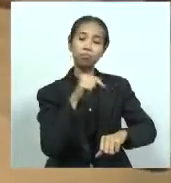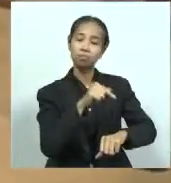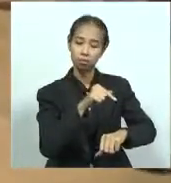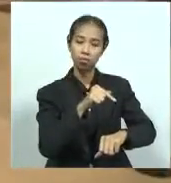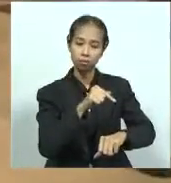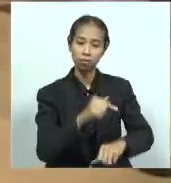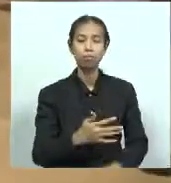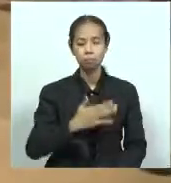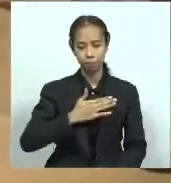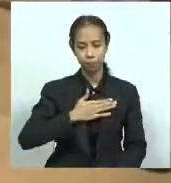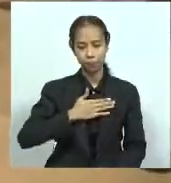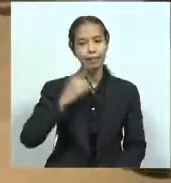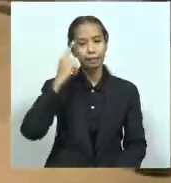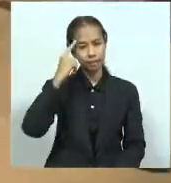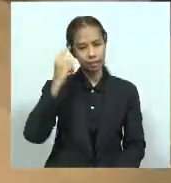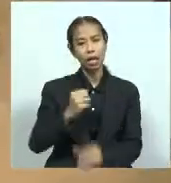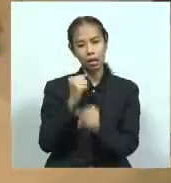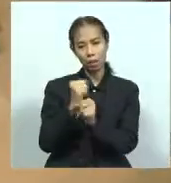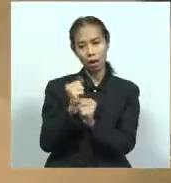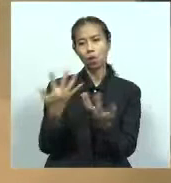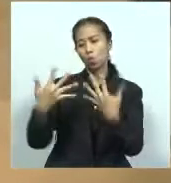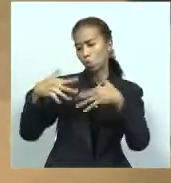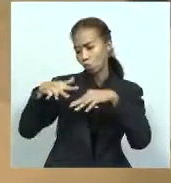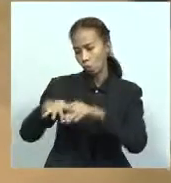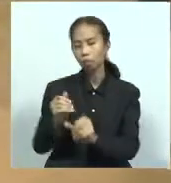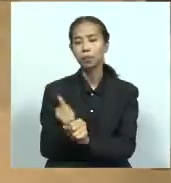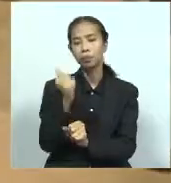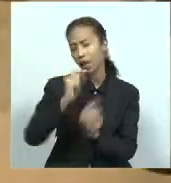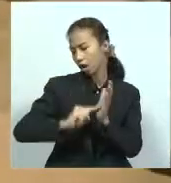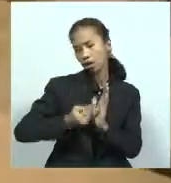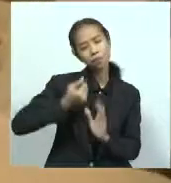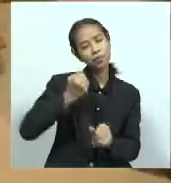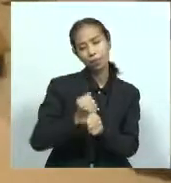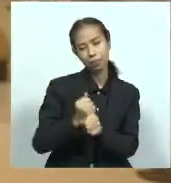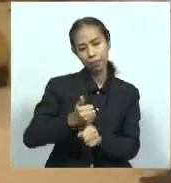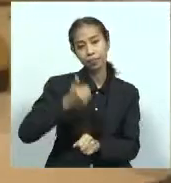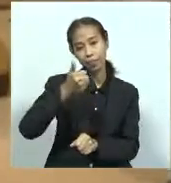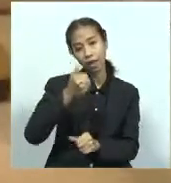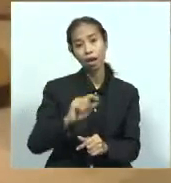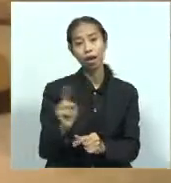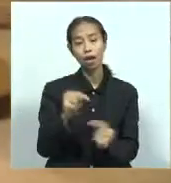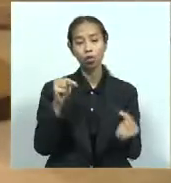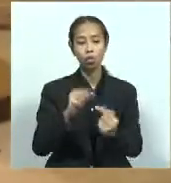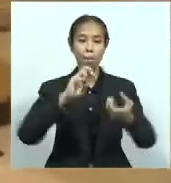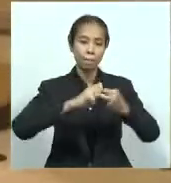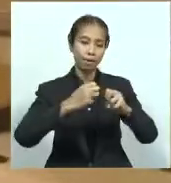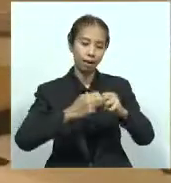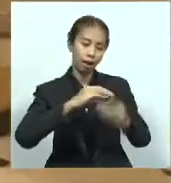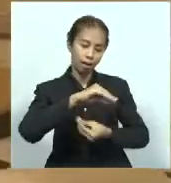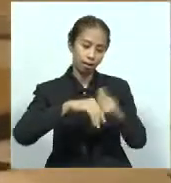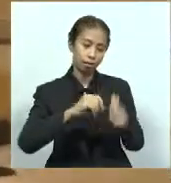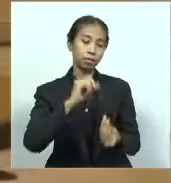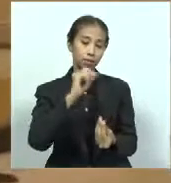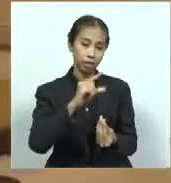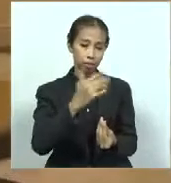มท่านก็เชื่อว่าจะสามารถทำงานร่วมกันได้แล้วก็เริ่มงานได้ทันทีโดยเฉพาะอย่างยิ่งในเรื่องของการแก้ปัญหาเศรษฐกิจฐานร